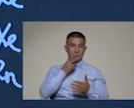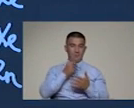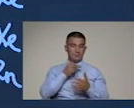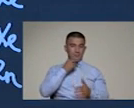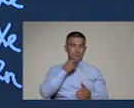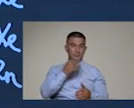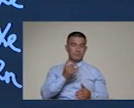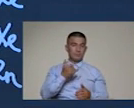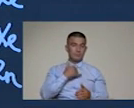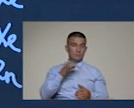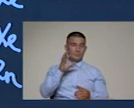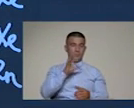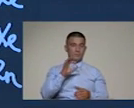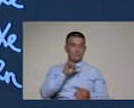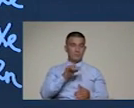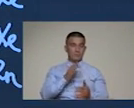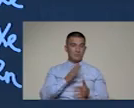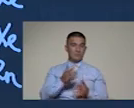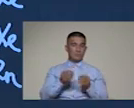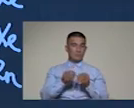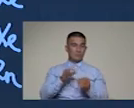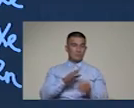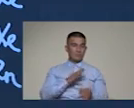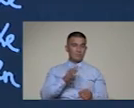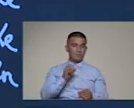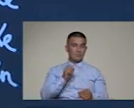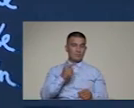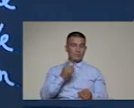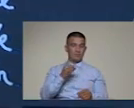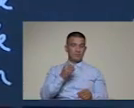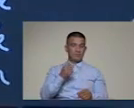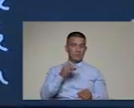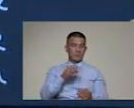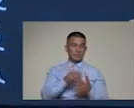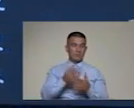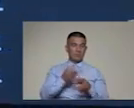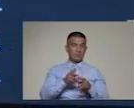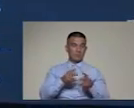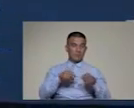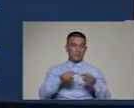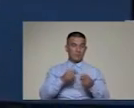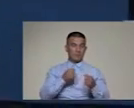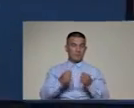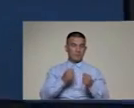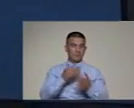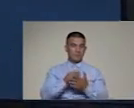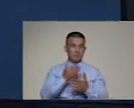dumaloqqa olingan elementlar 10 ta bo'lib, ular agregat holati aynan qattiq holatda bo'ladi.